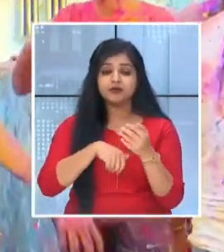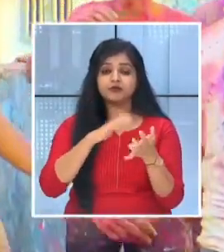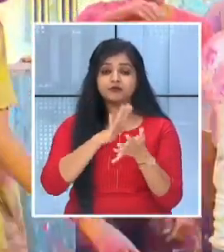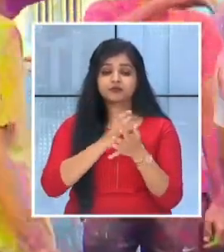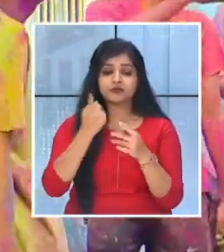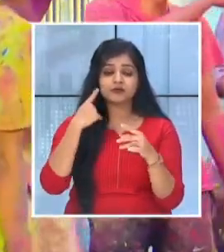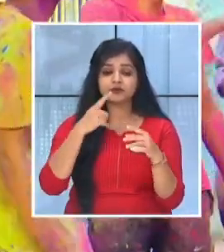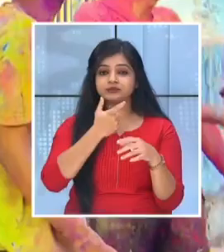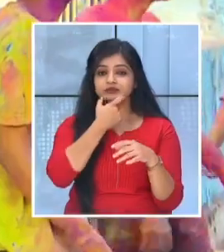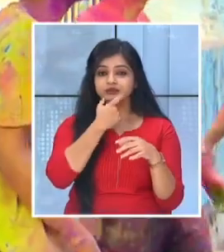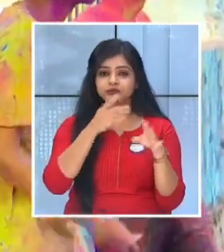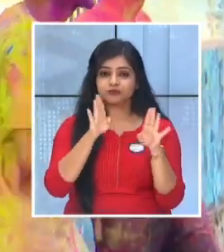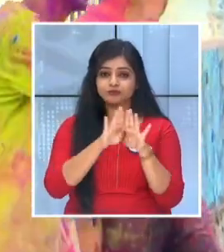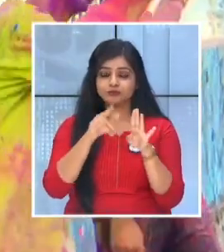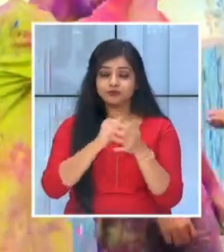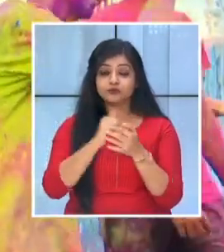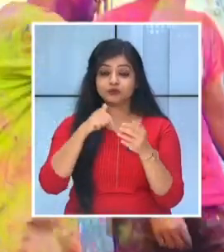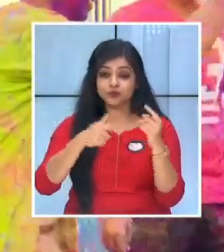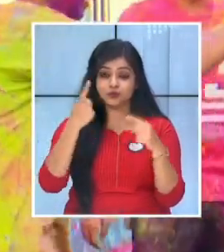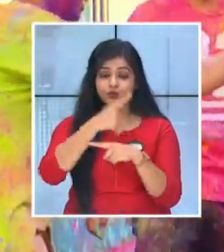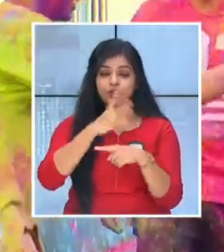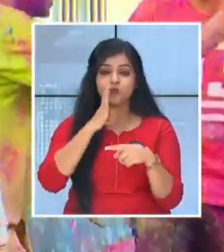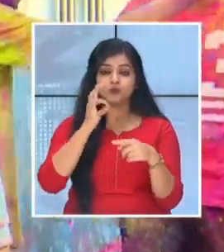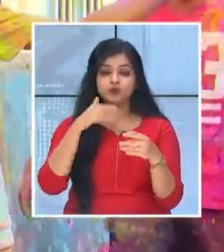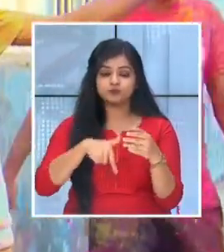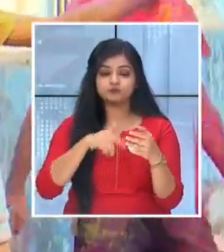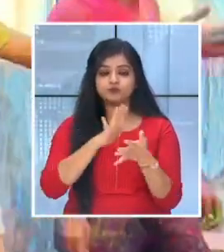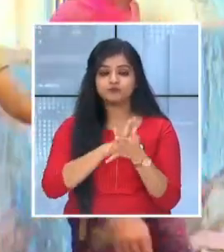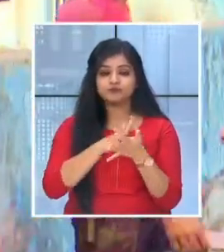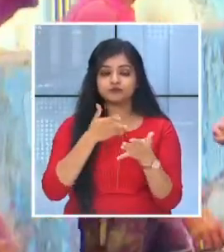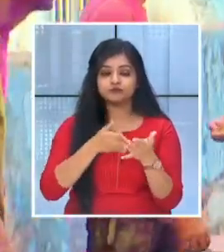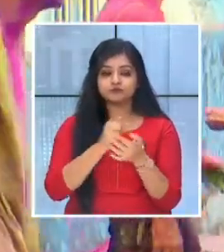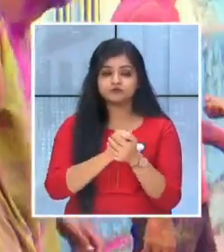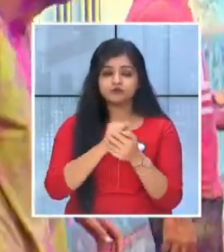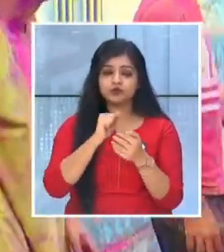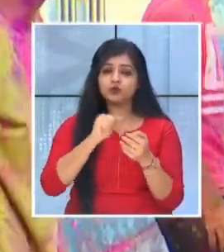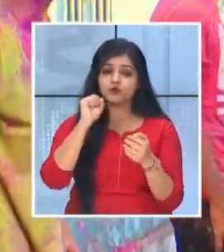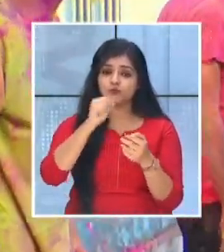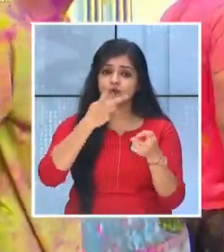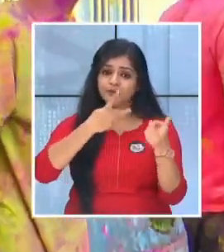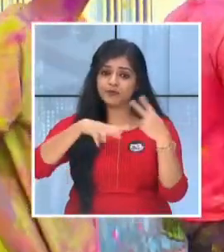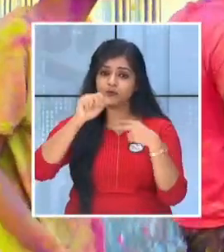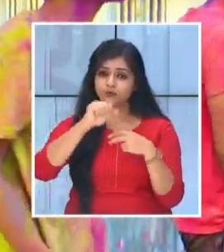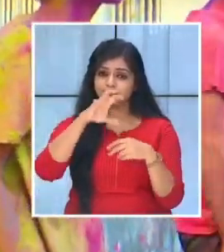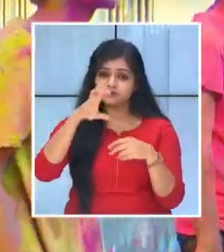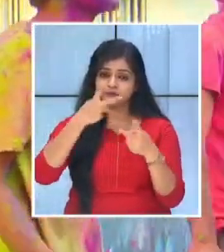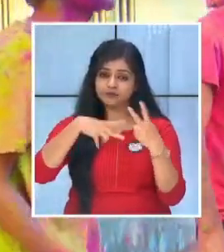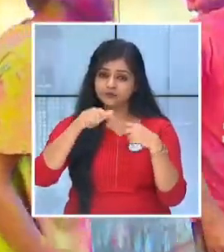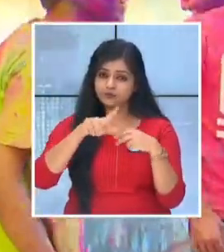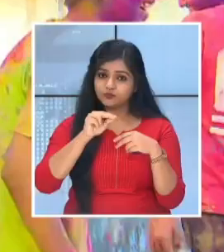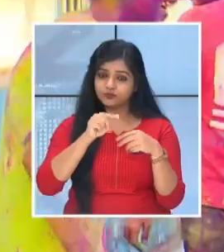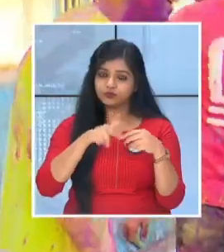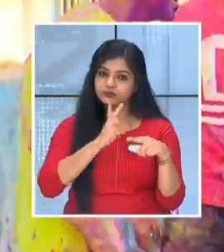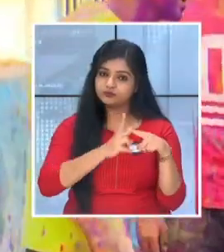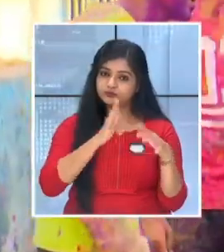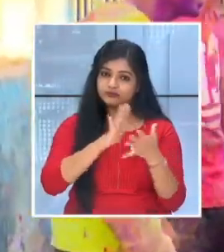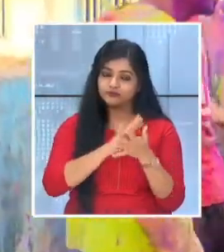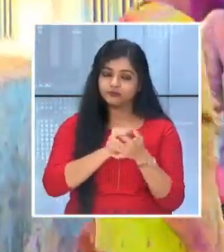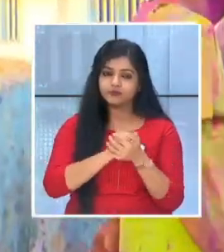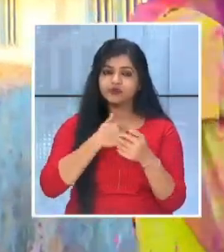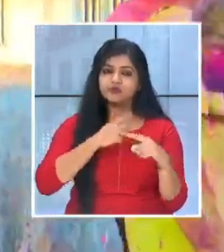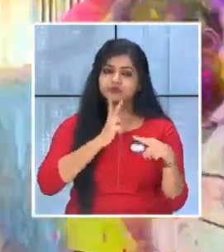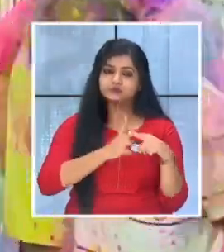ഇന്നലെ ഞായറാഴ്ച ആയതുകൊണ്ട്. പക്ഷെ ശരിക്കും ഇന്നാണ് ഹോളി. ഓക്കെ, നിങ്ങൾ നാട്ടിലേക്ക് പോകാറില്ലല്ലോ, ഇവിടെ തന്നെയാണ് ആഘോഷം? ഇവിടെ എത്രയോ കൊല്ലങ്ങളായി ആഘോഷിക്കേണ്ട കാര്യം. ഇവിടുത്തെ ഹറം വേറെ